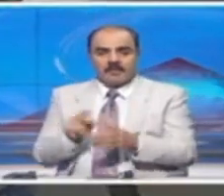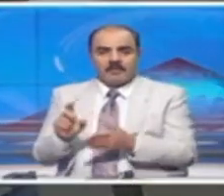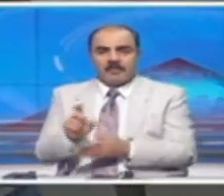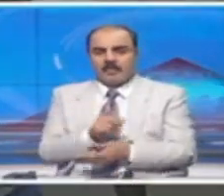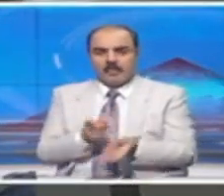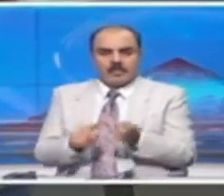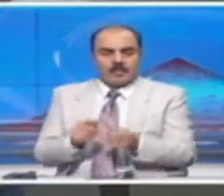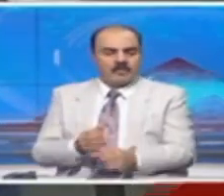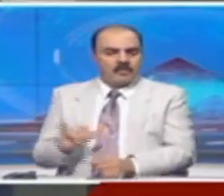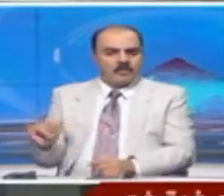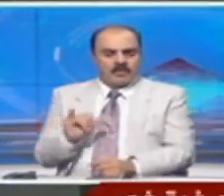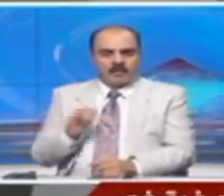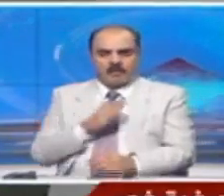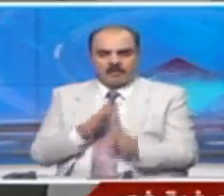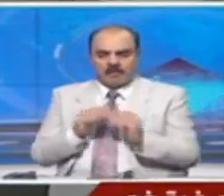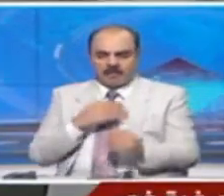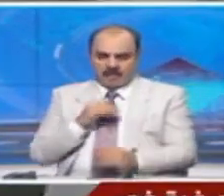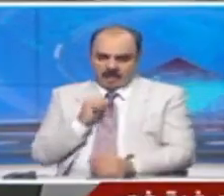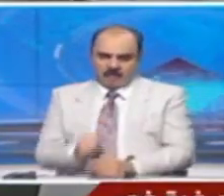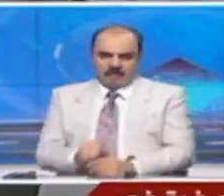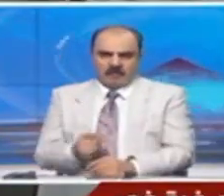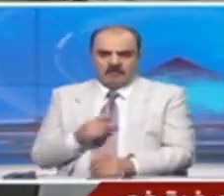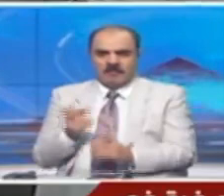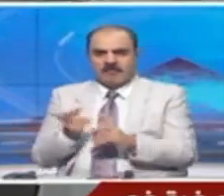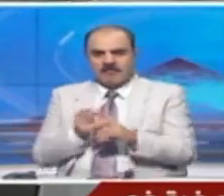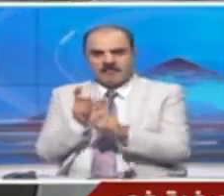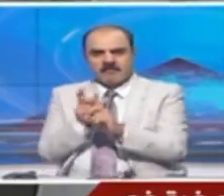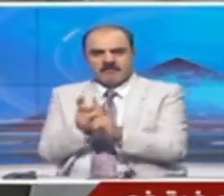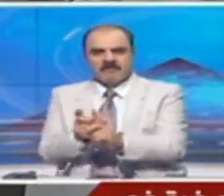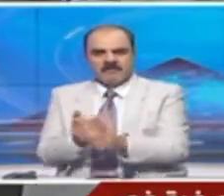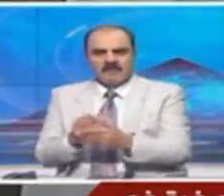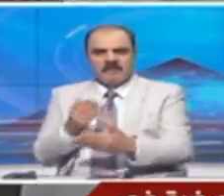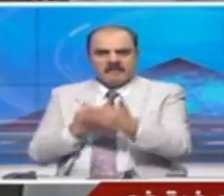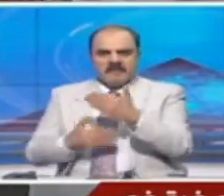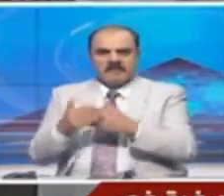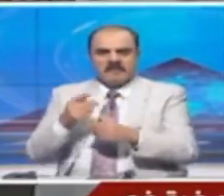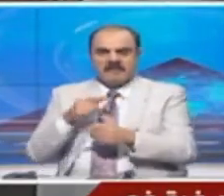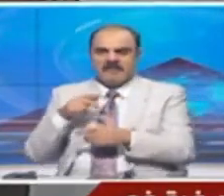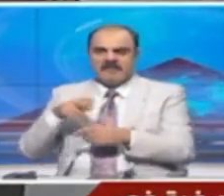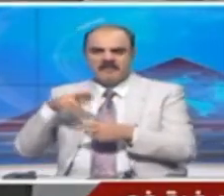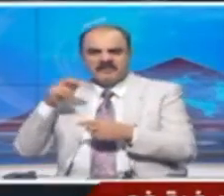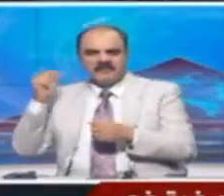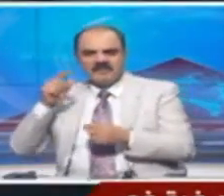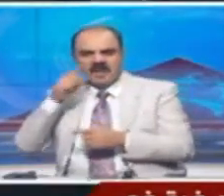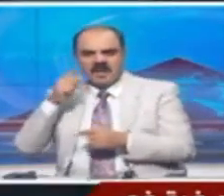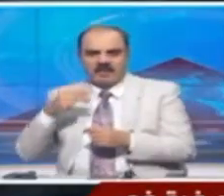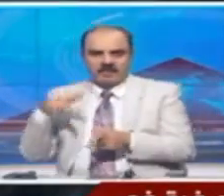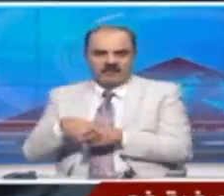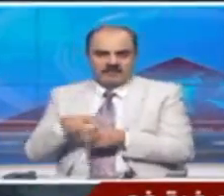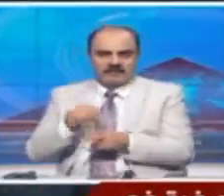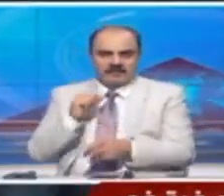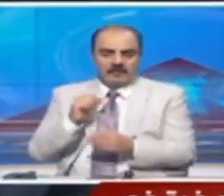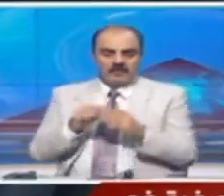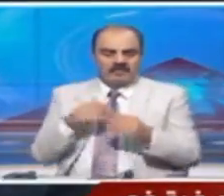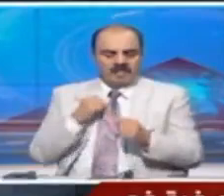واللقاحات أمن قومي لمصر يحمي مواطنيها من استغلال أباطرة سوق الدواء العالمي، ويجعل من